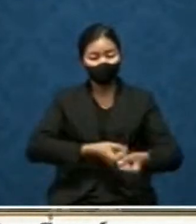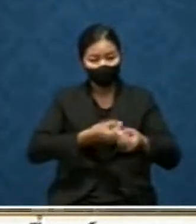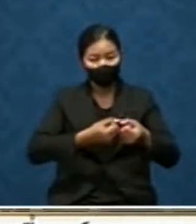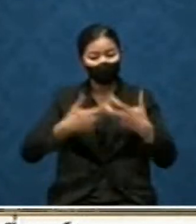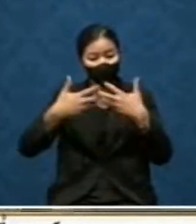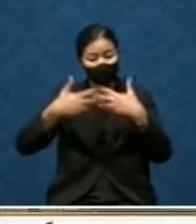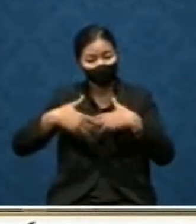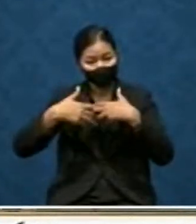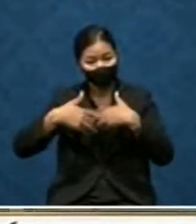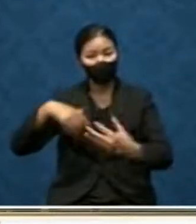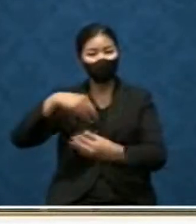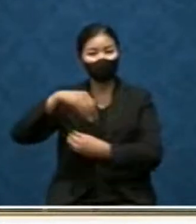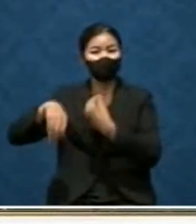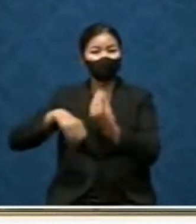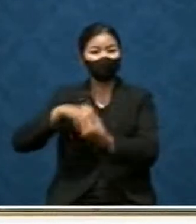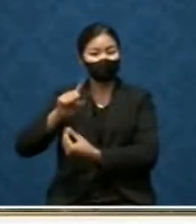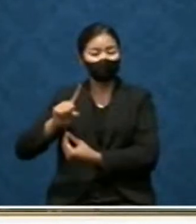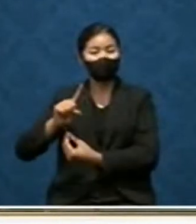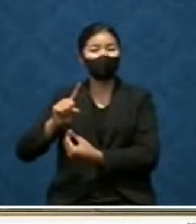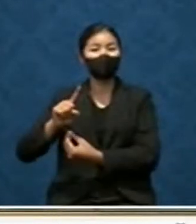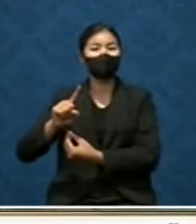และเศรกิจของประเทศ